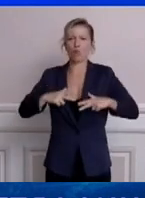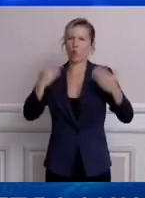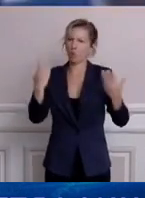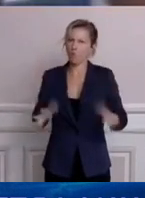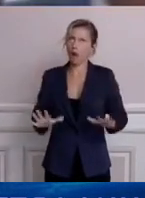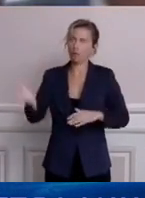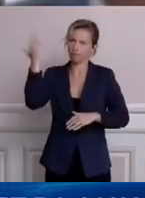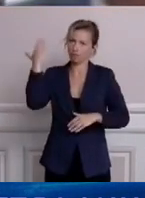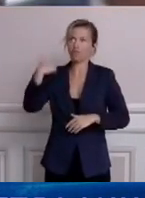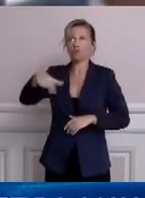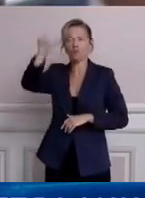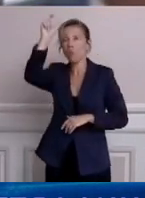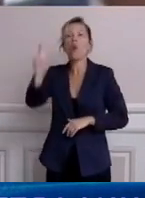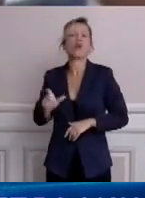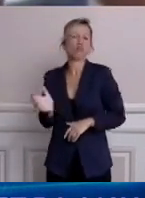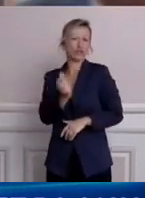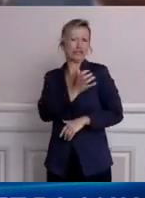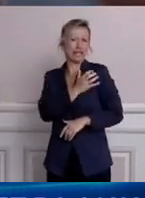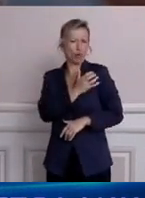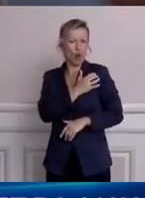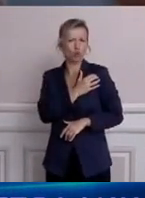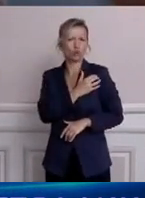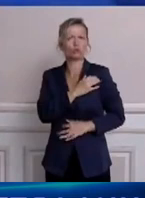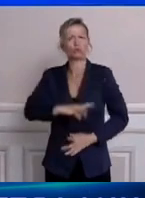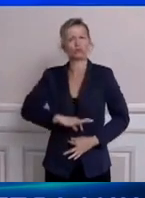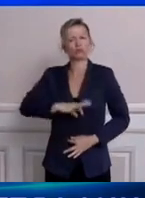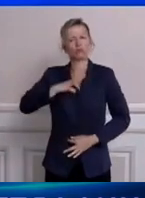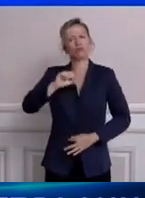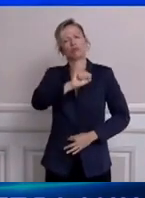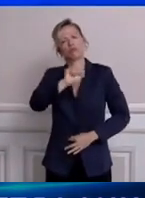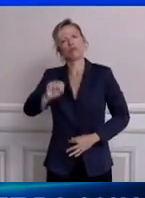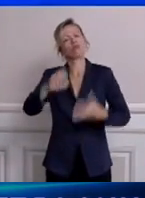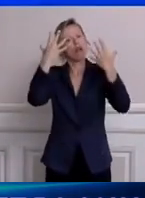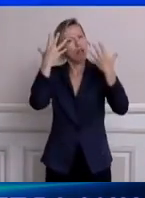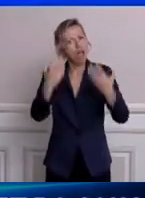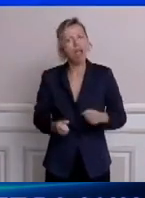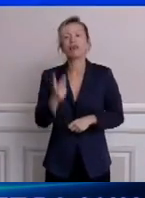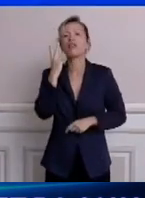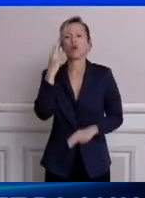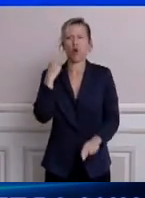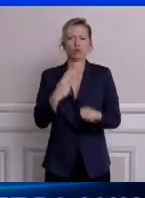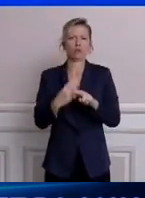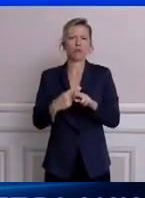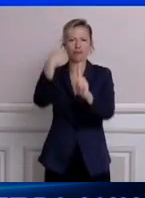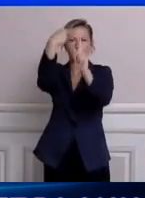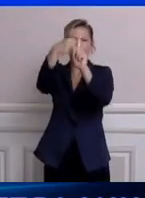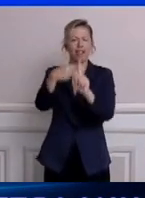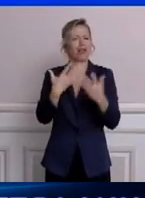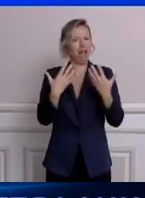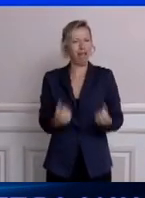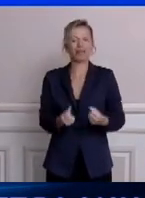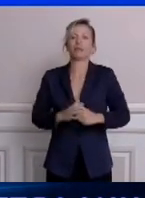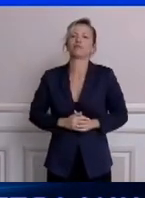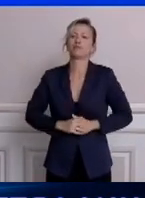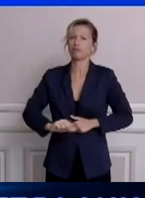περίπτωση δε του Αλκιβιάδη θα έλεγα ότι έχει δύο ακόμα σημαντικά πλεονεκτήματα.